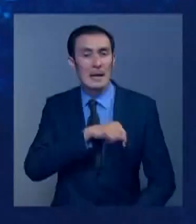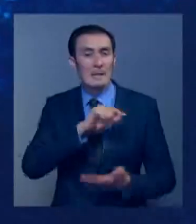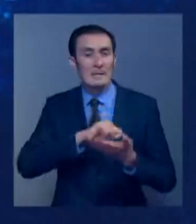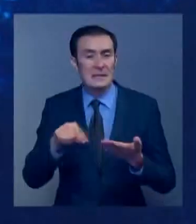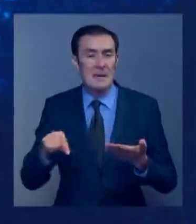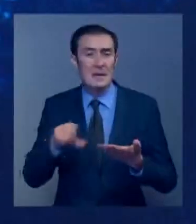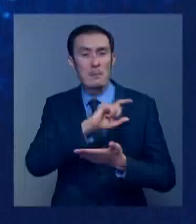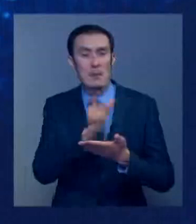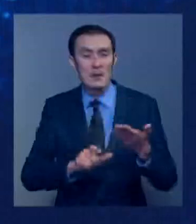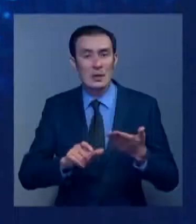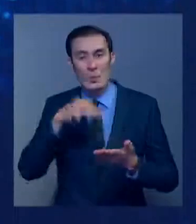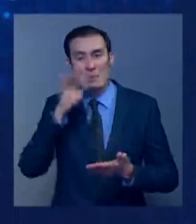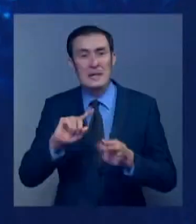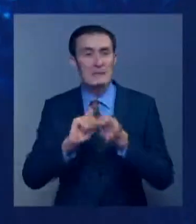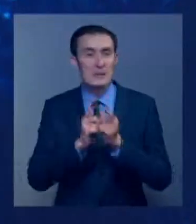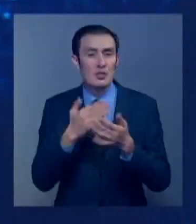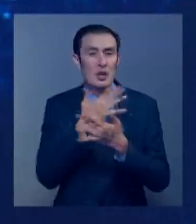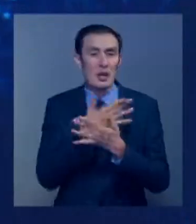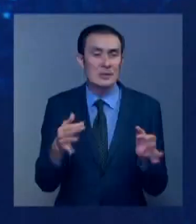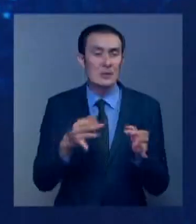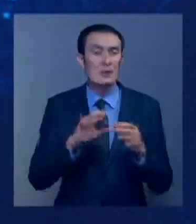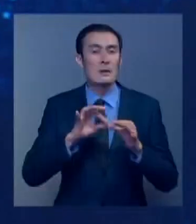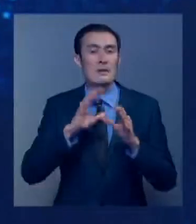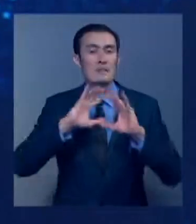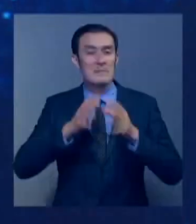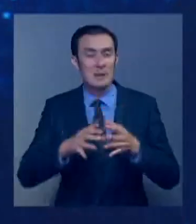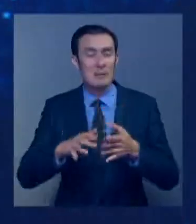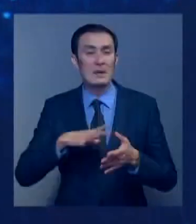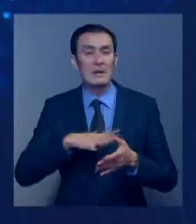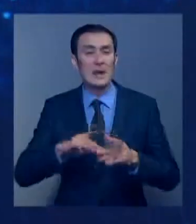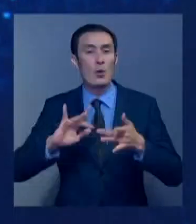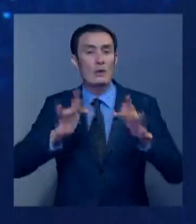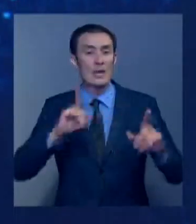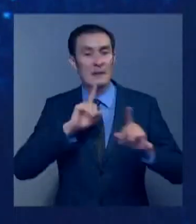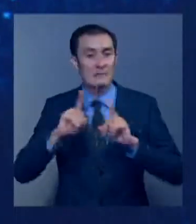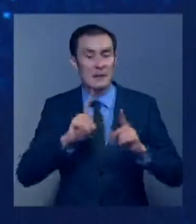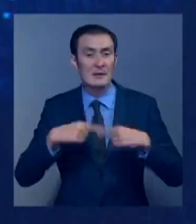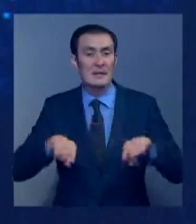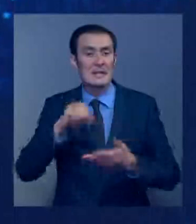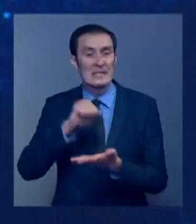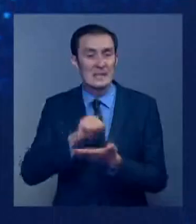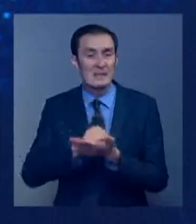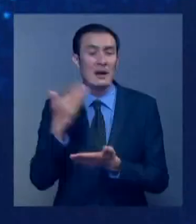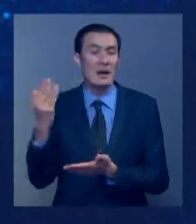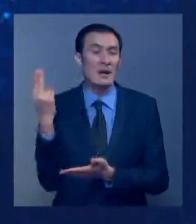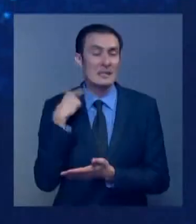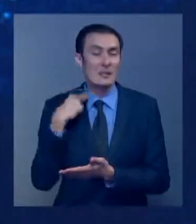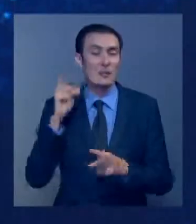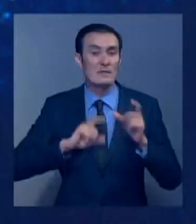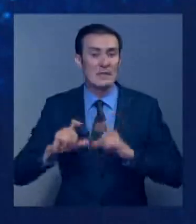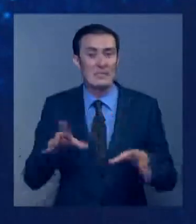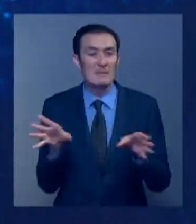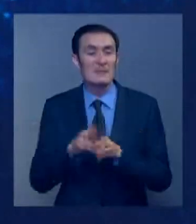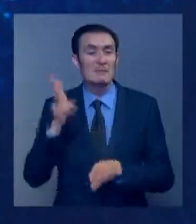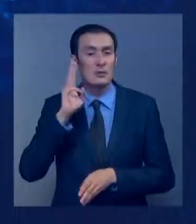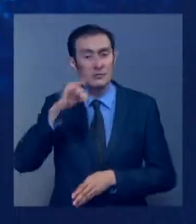Писатели, поэты и профессиональные переводчики из разных уголков мира собрались на онлайн-конференцию, организованную издательством Кембриджского университета